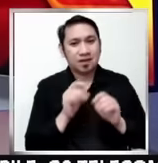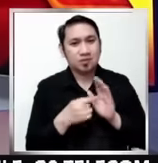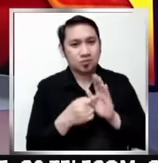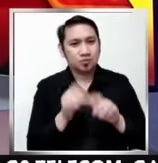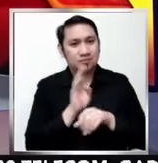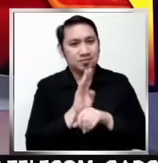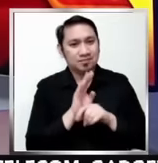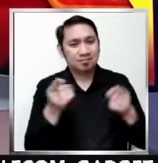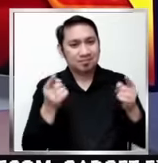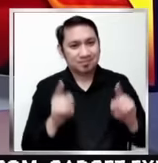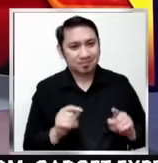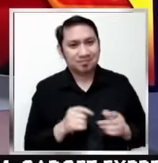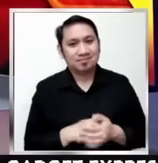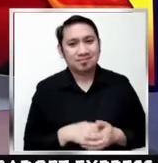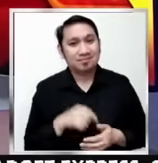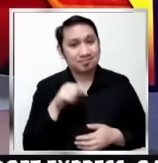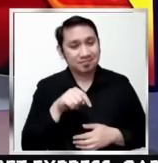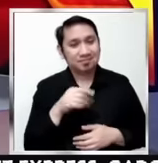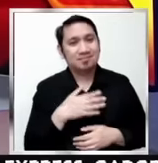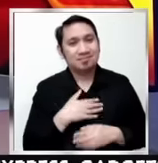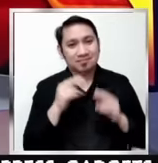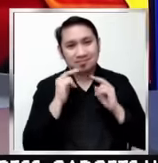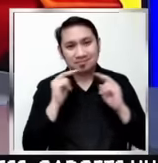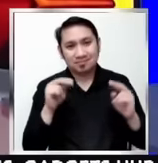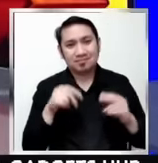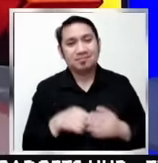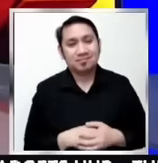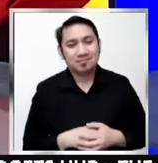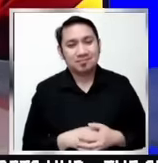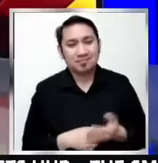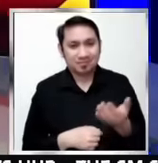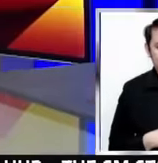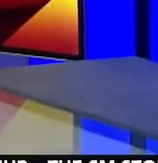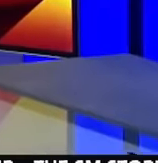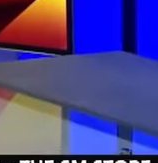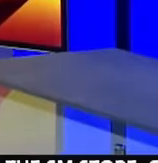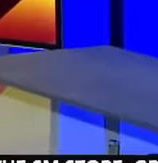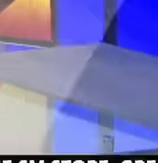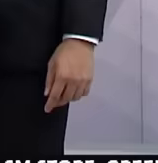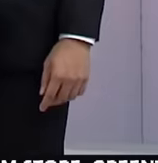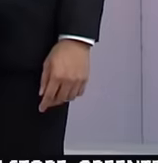That's my chica this Tuesday night. Ako po si Iya Araliano. Miss Mel, Miss Vicky, Sir Emil.